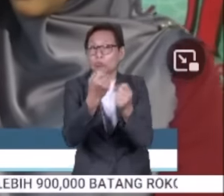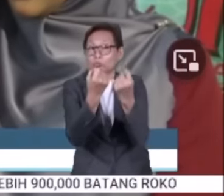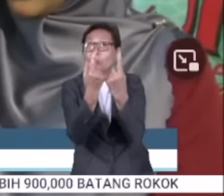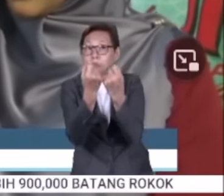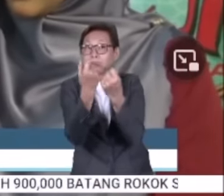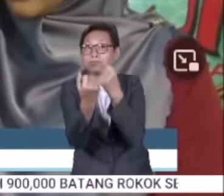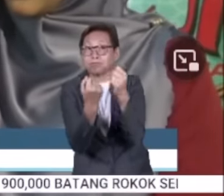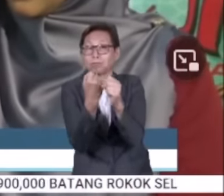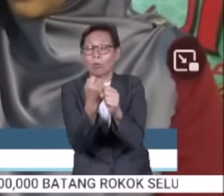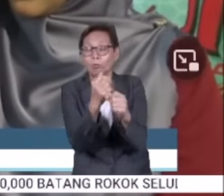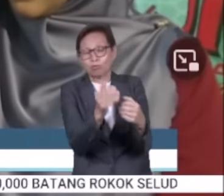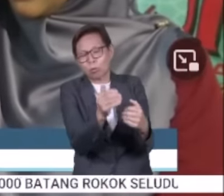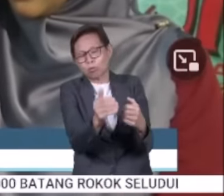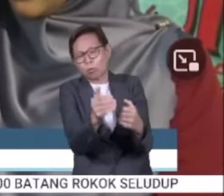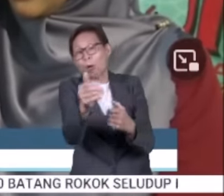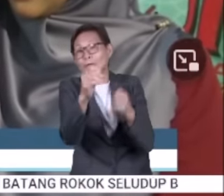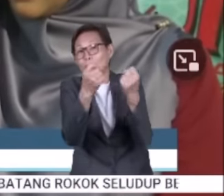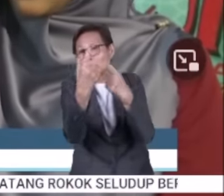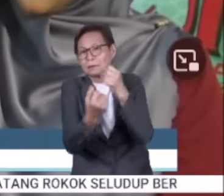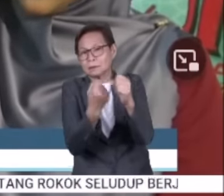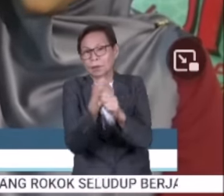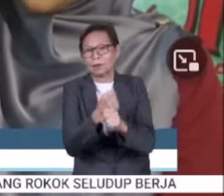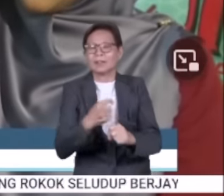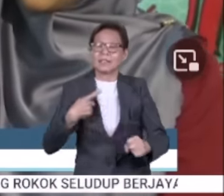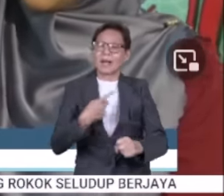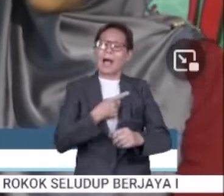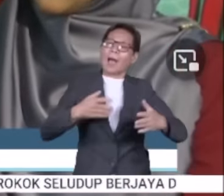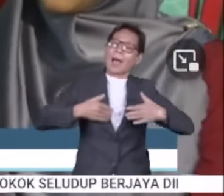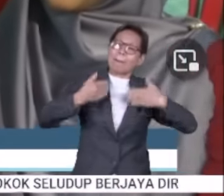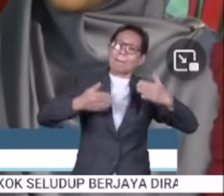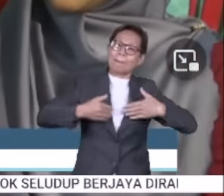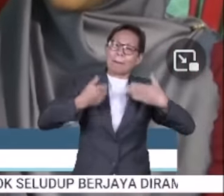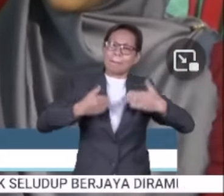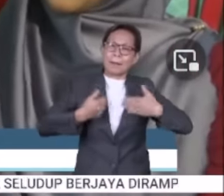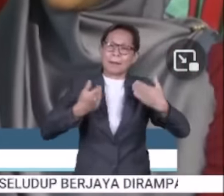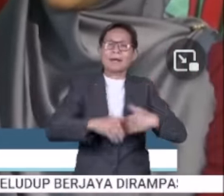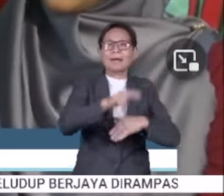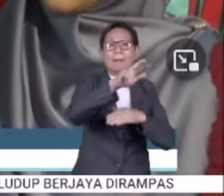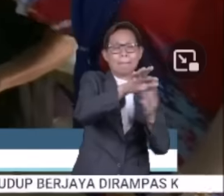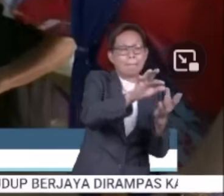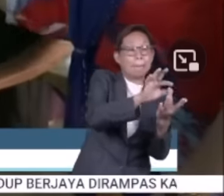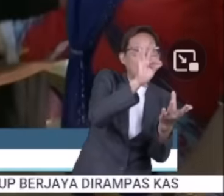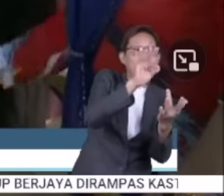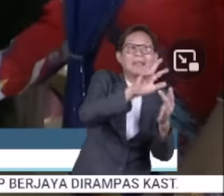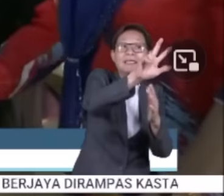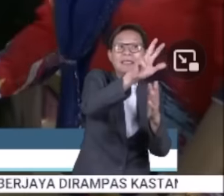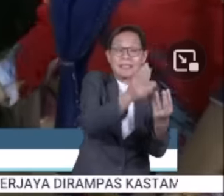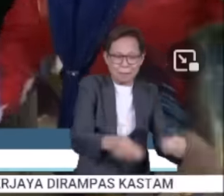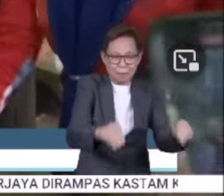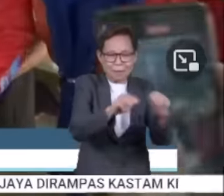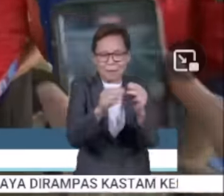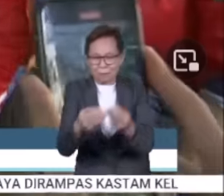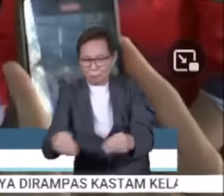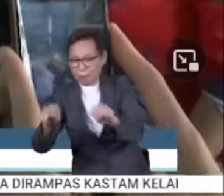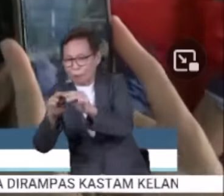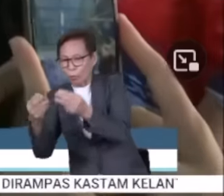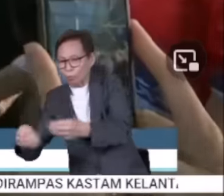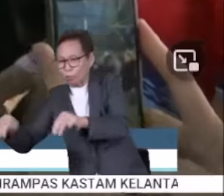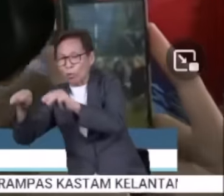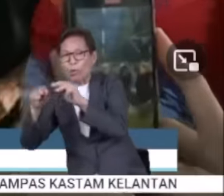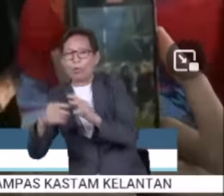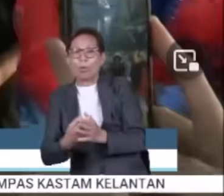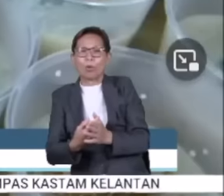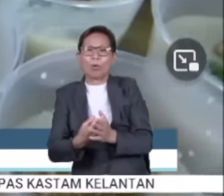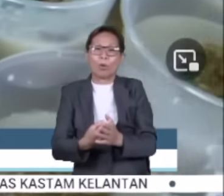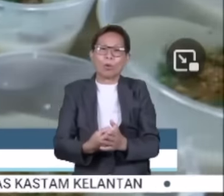ke-11 dan untuk di Kedah ni kami sangat berbesar hatilah telah memilih 3 buah masjid untuk kita tampilkan dalam